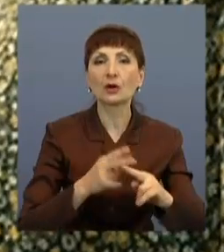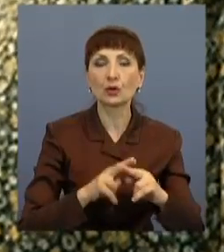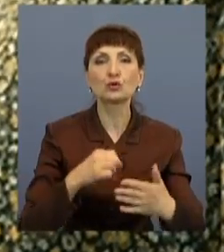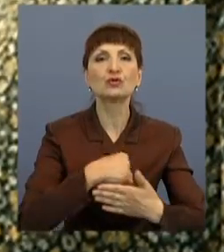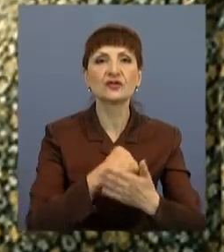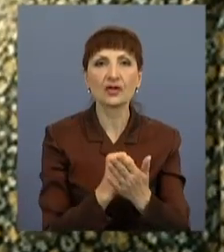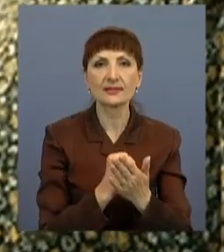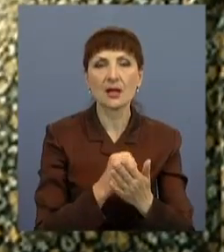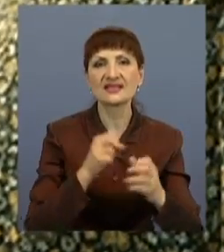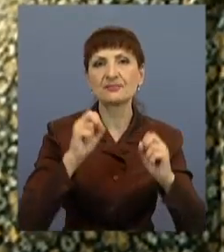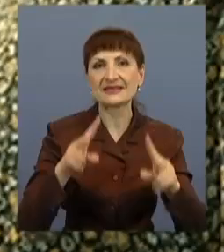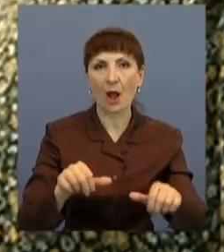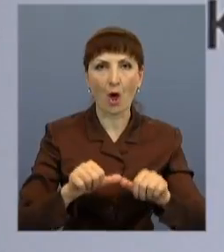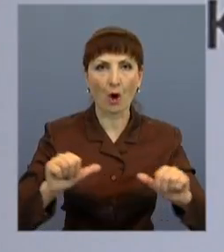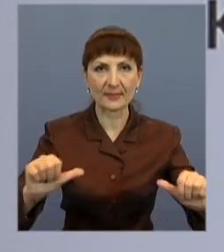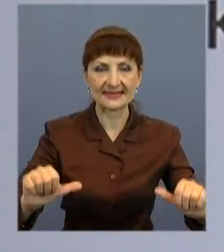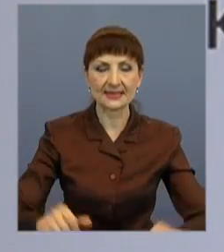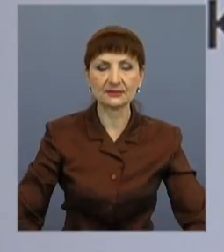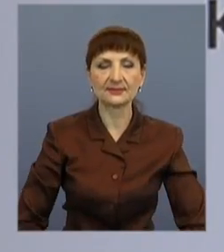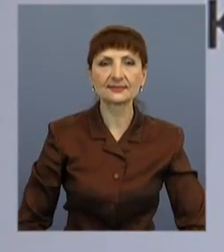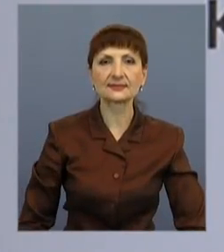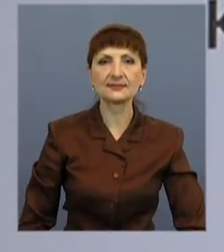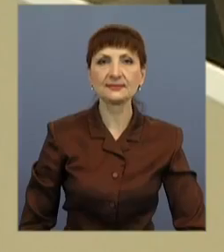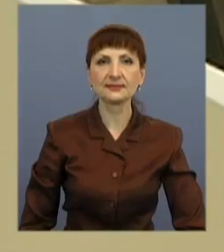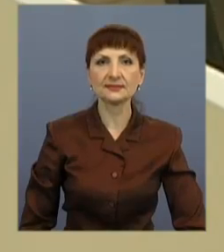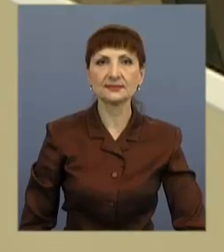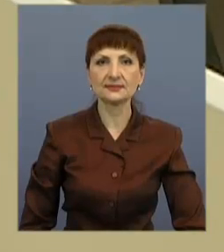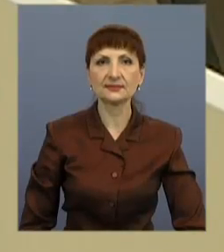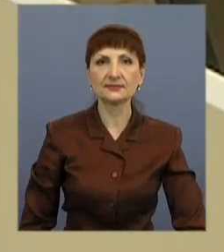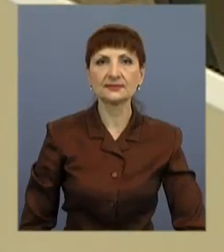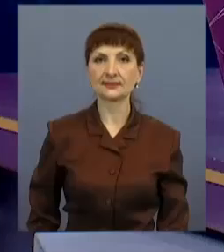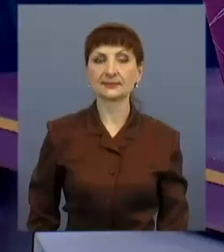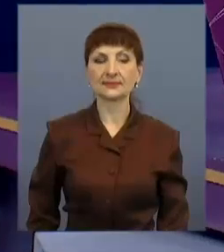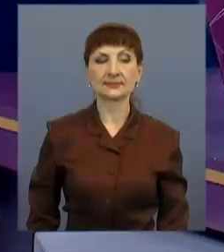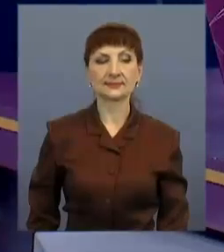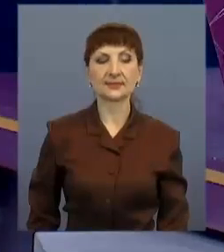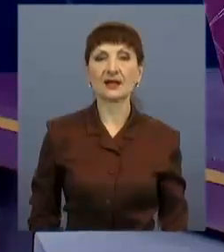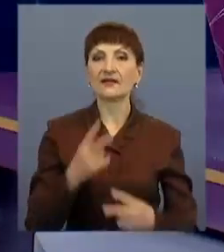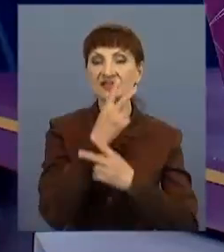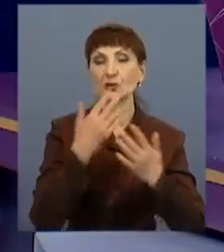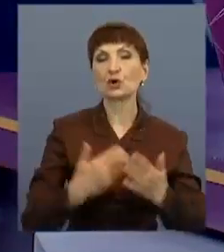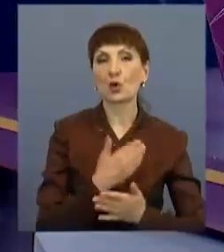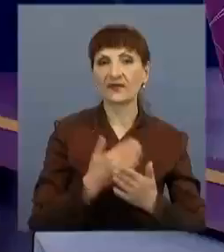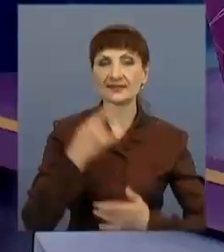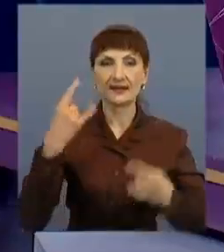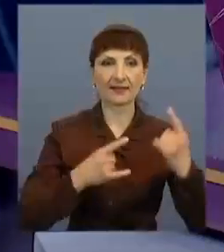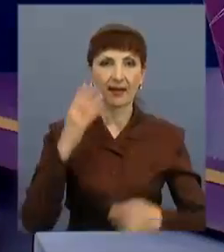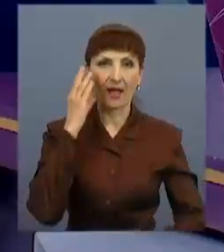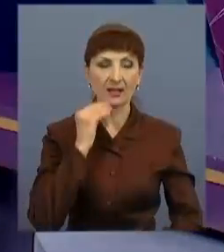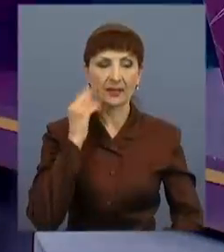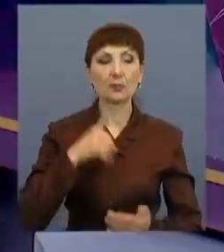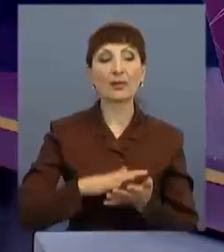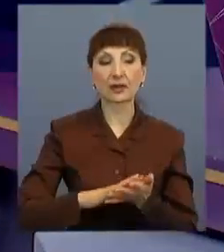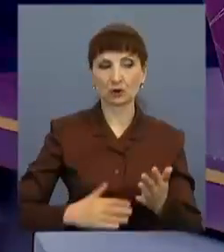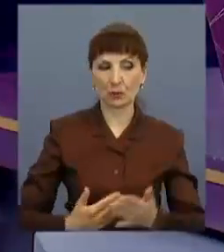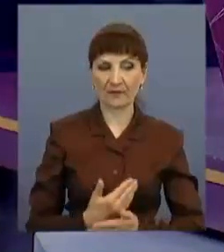утверждать экспертная комиссия. Салтанат Шурай, Валерий Таубалдиев, телеканал «Алматы». Вы смотрите новости на телеканале «Алматы». Мы